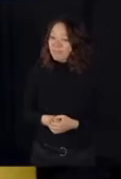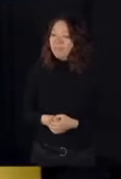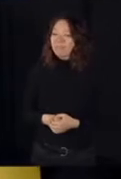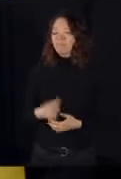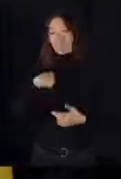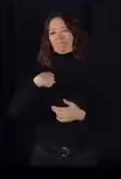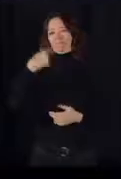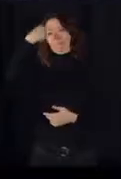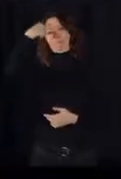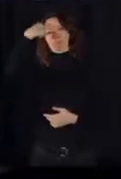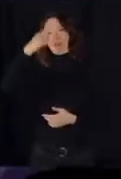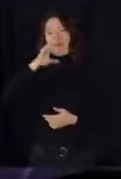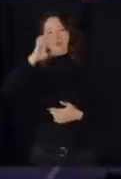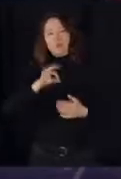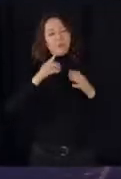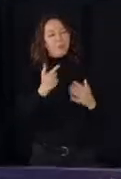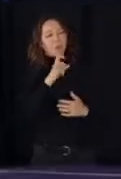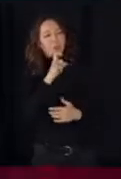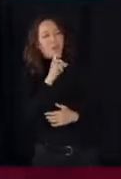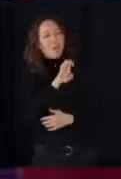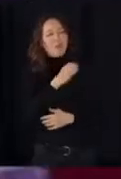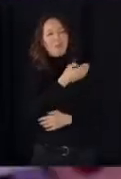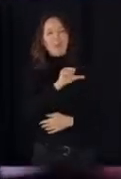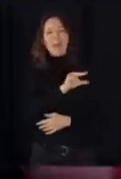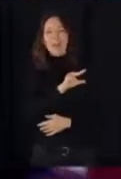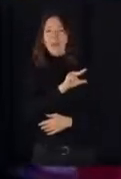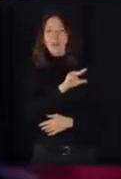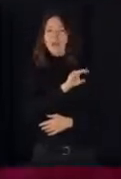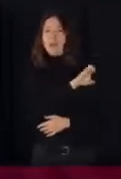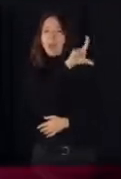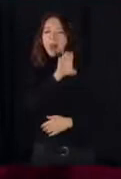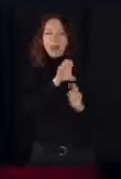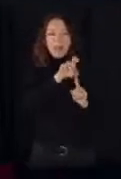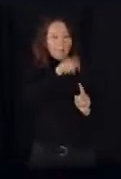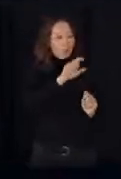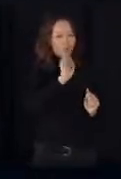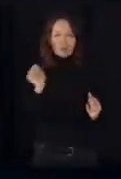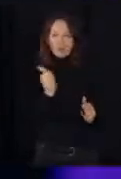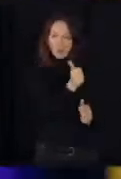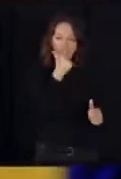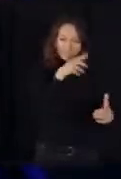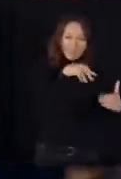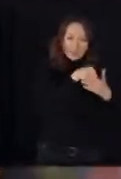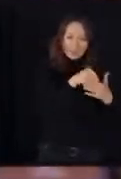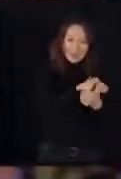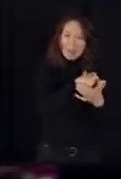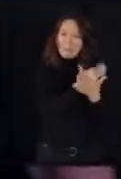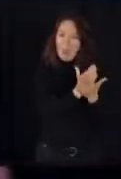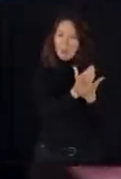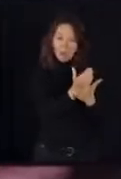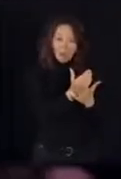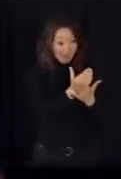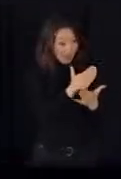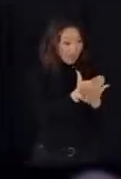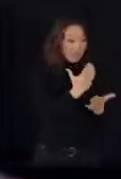j'ai retenu la leçon d'Emmanuel Gagliardi qui disait « Faites votre part et prenez votre part ». Faites votre part et